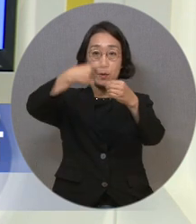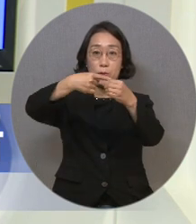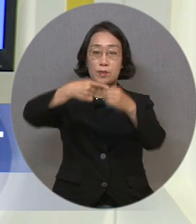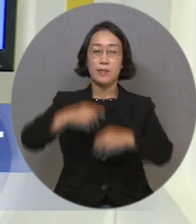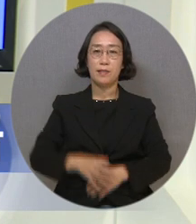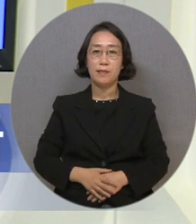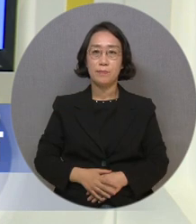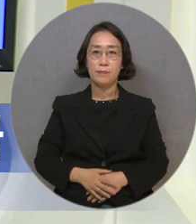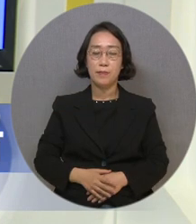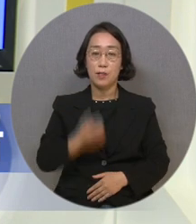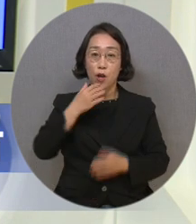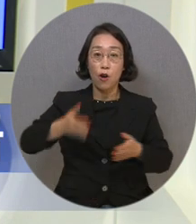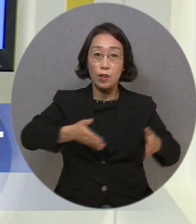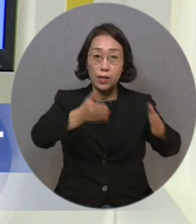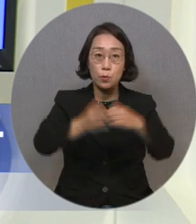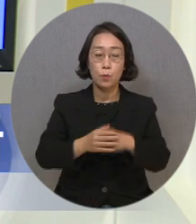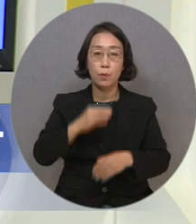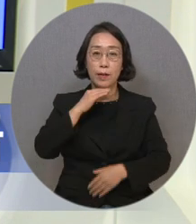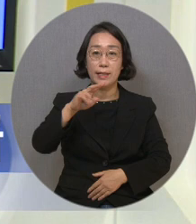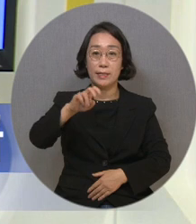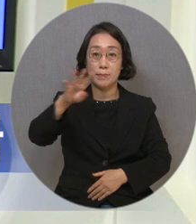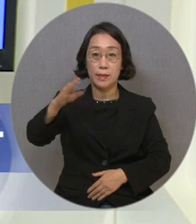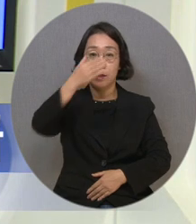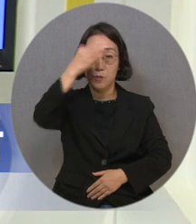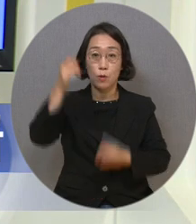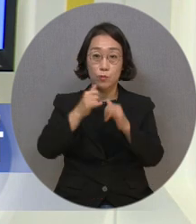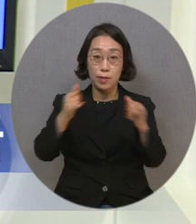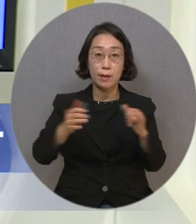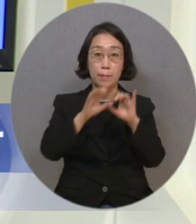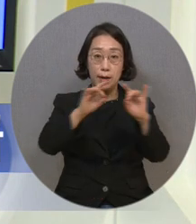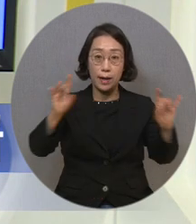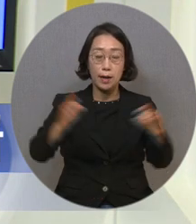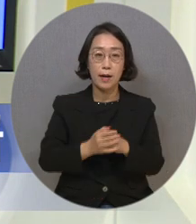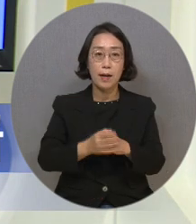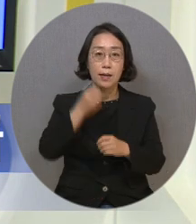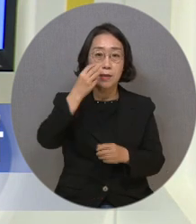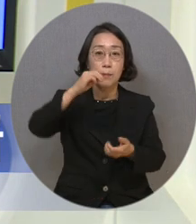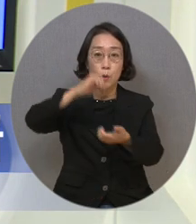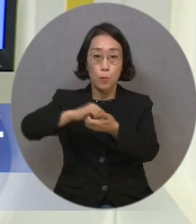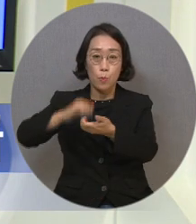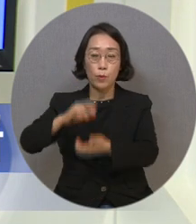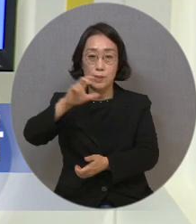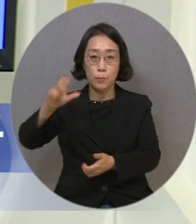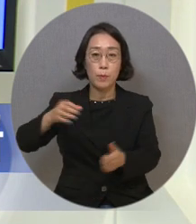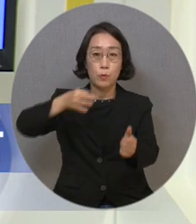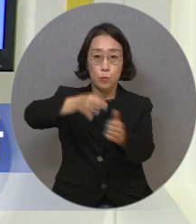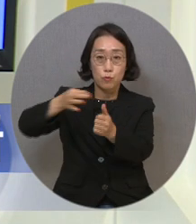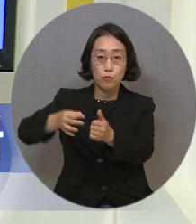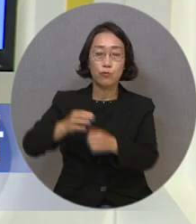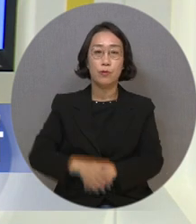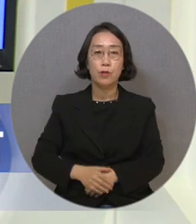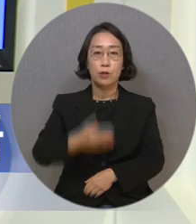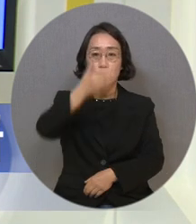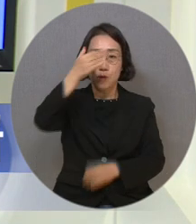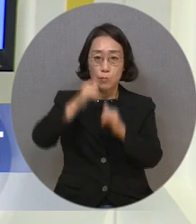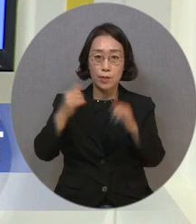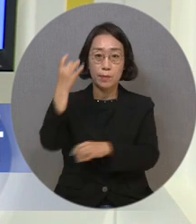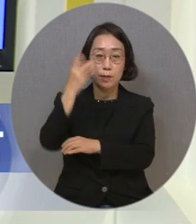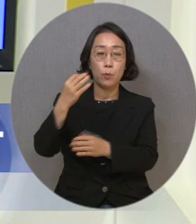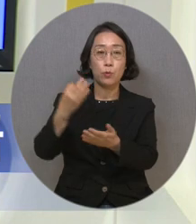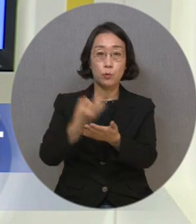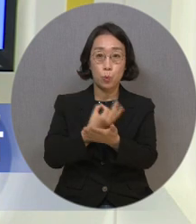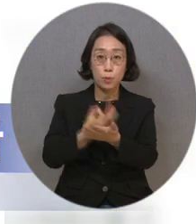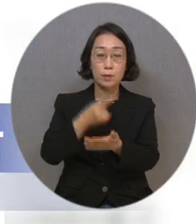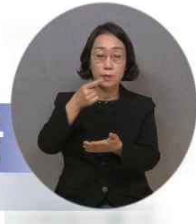기사입니다. 경기도가 만 24세 청년에게 분기별로 25만 원을 지급하는 청년 기본소득